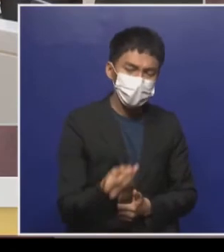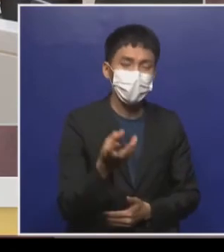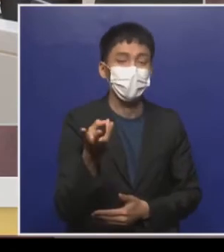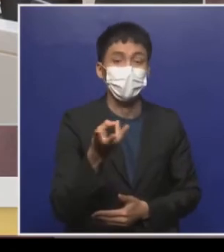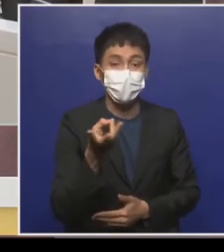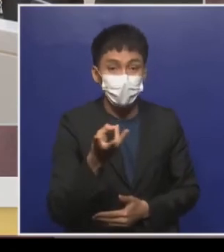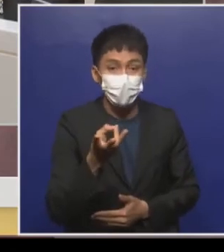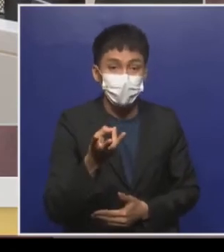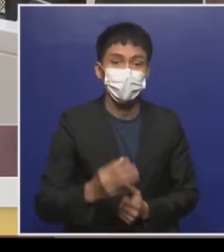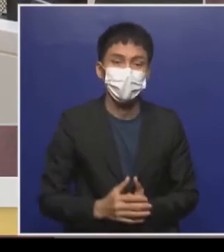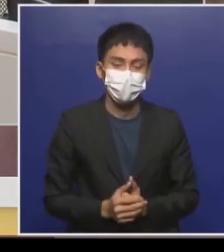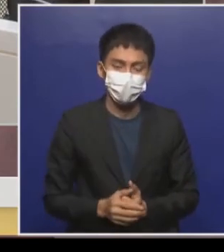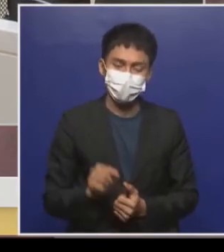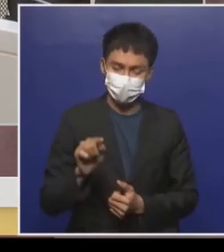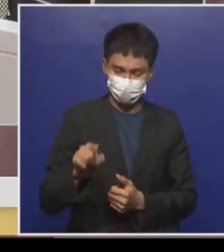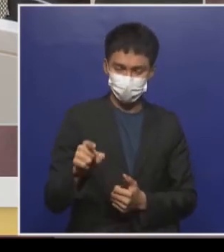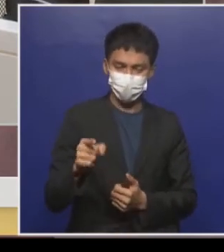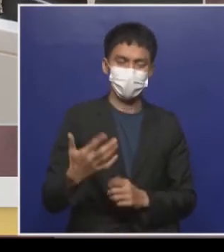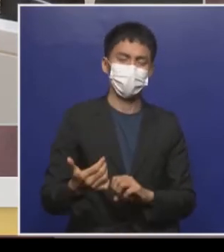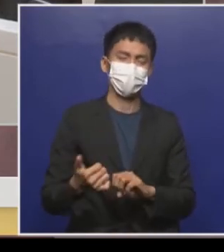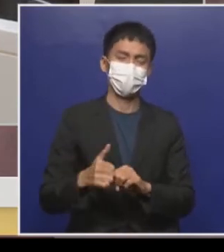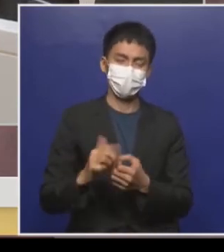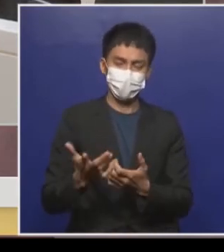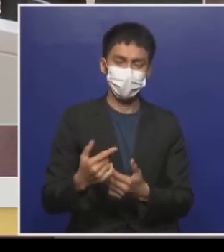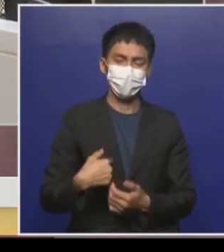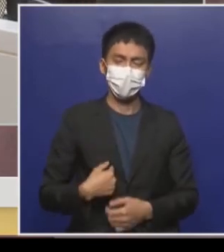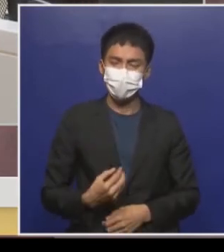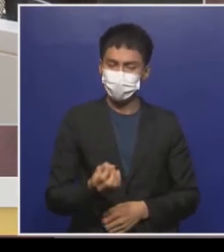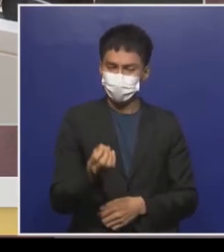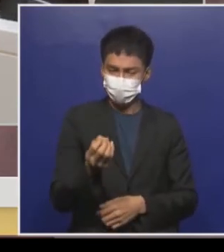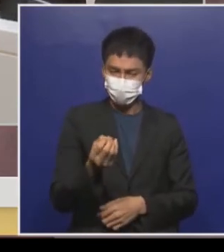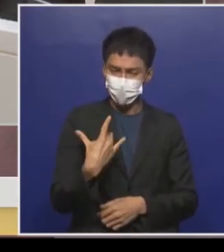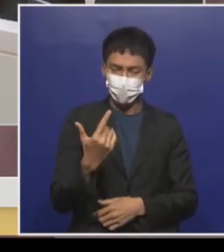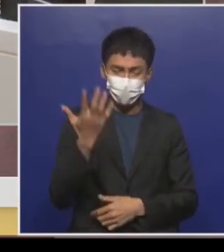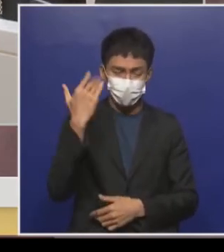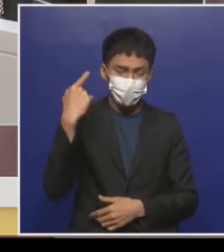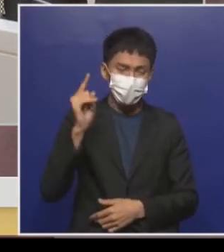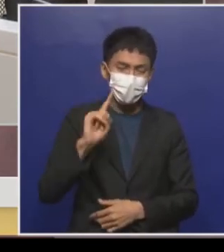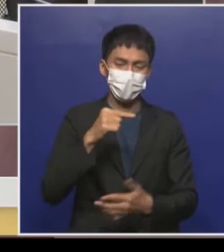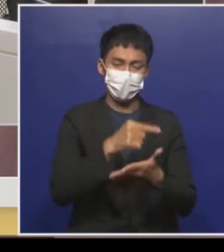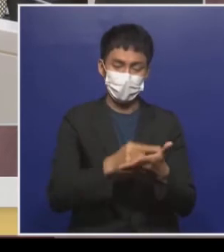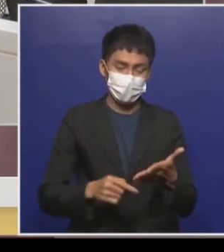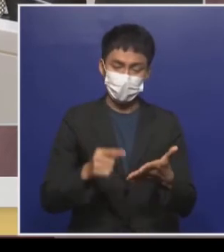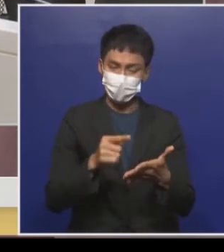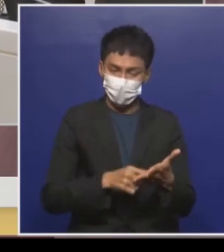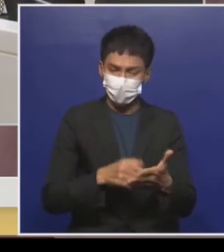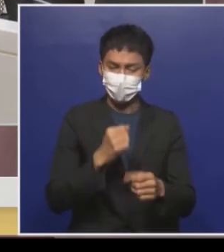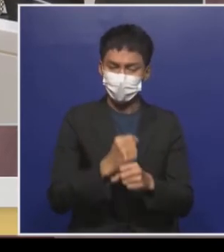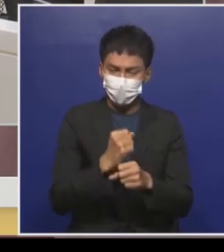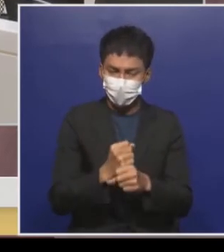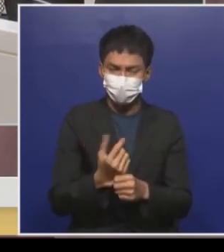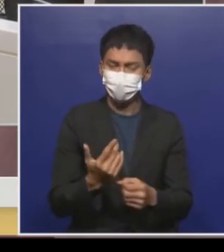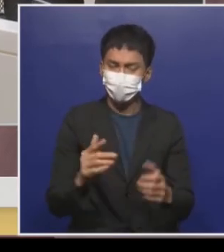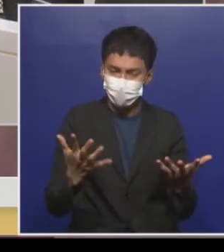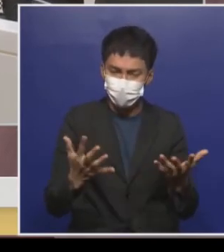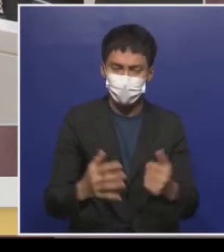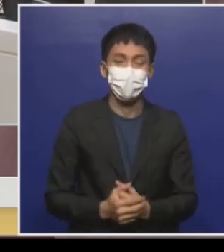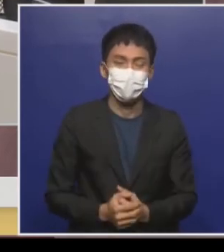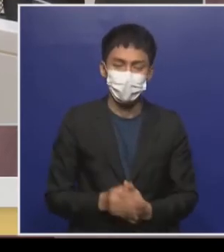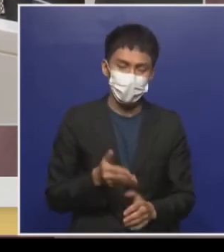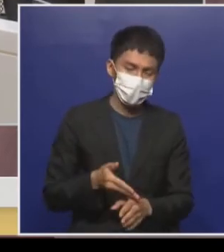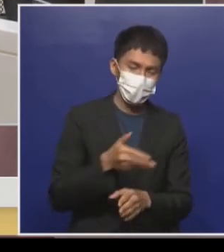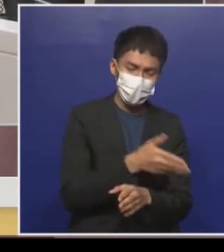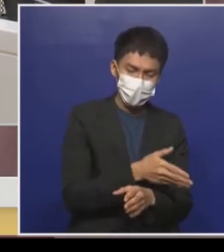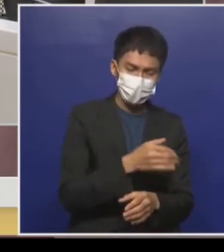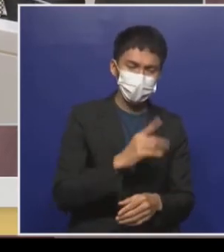และก็ไดบอกว่านี่อยเคยพูดกัประชาชนไ้อย่างรตอนเลอกตั้งไม่เหนทำเลยผมกอยากจะกราบรย